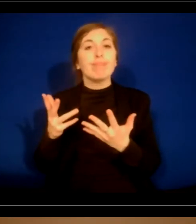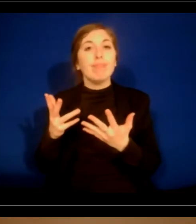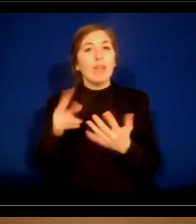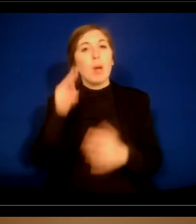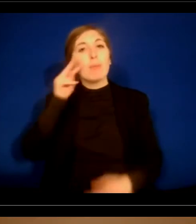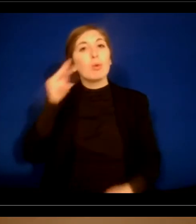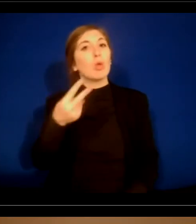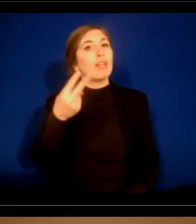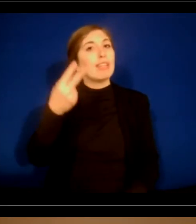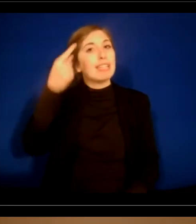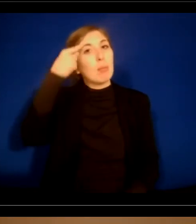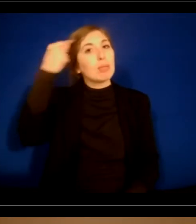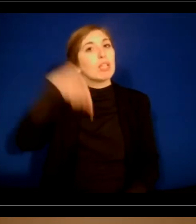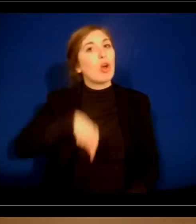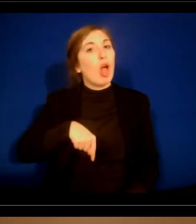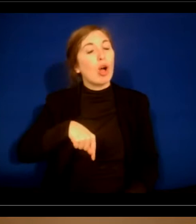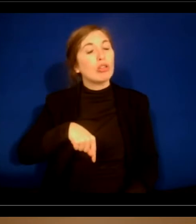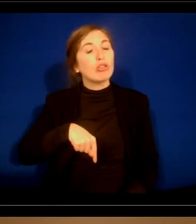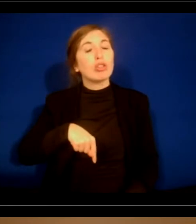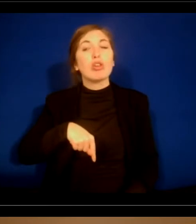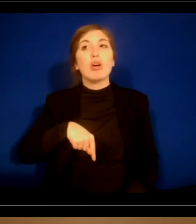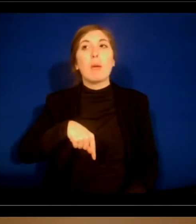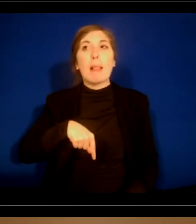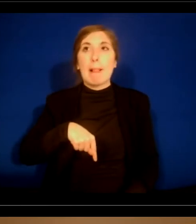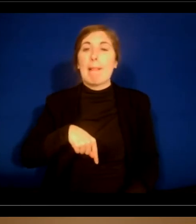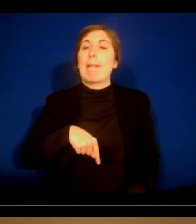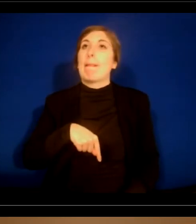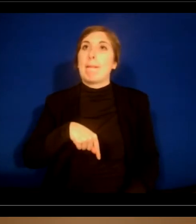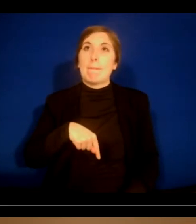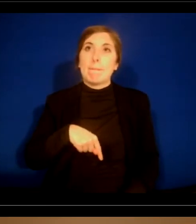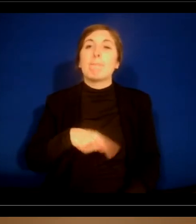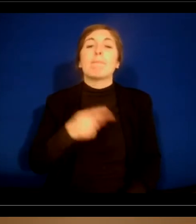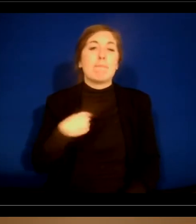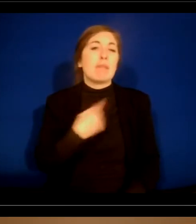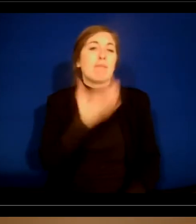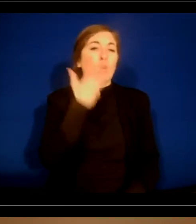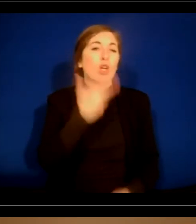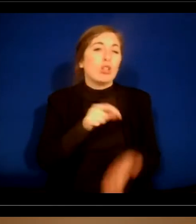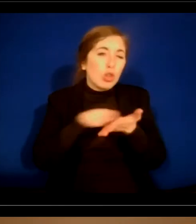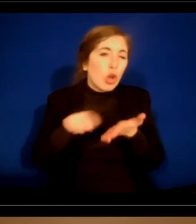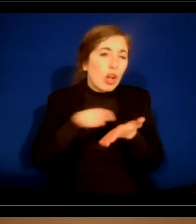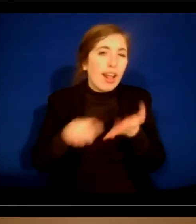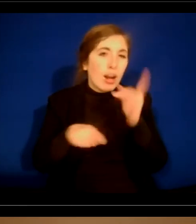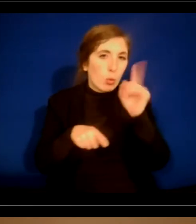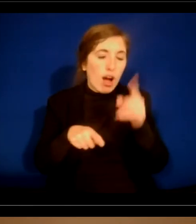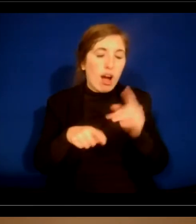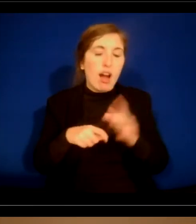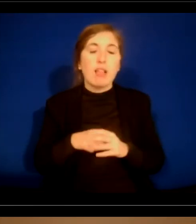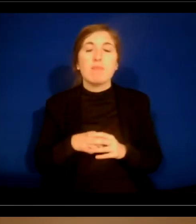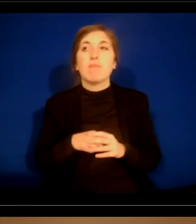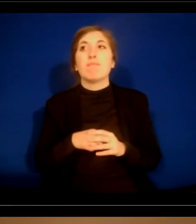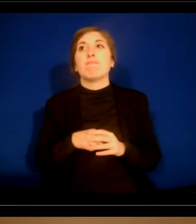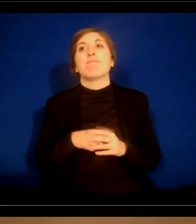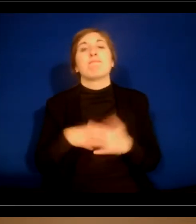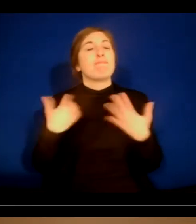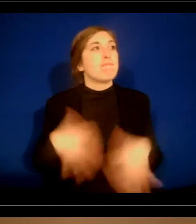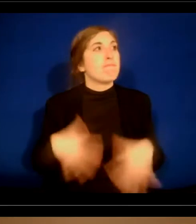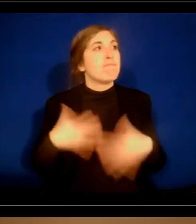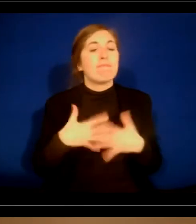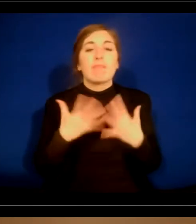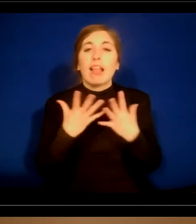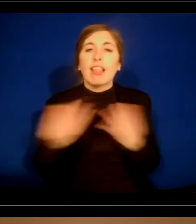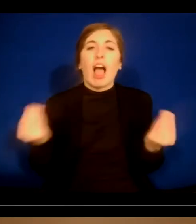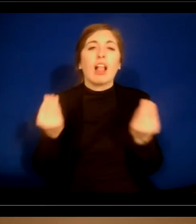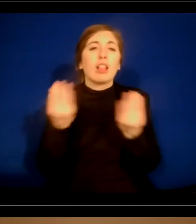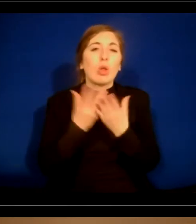psicologico, ecco, un elemento che mi va anche di sottolineare è che c'è tanta, tanto, tanto bisogno, nemmeno